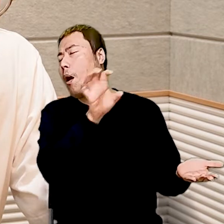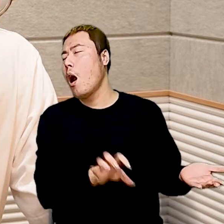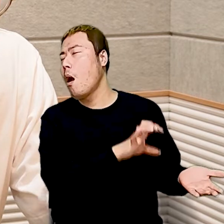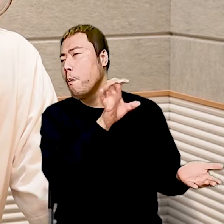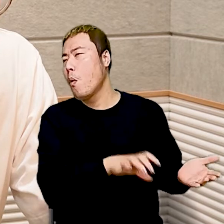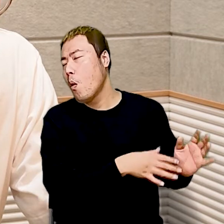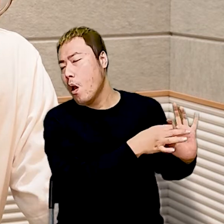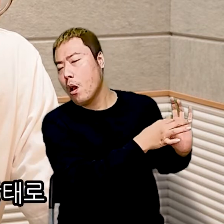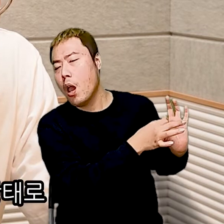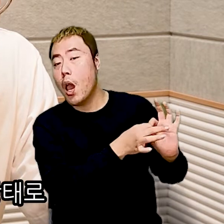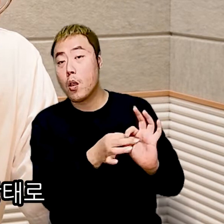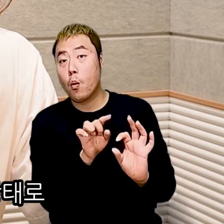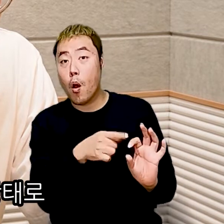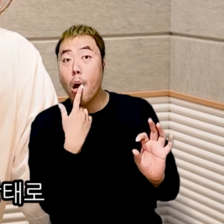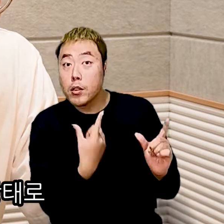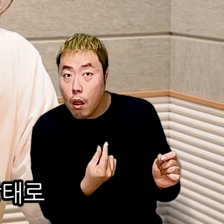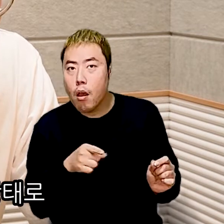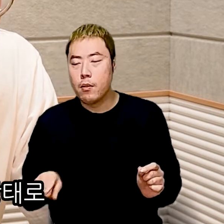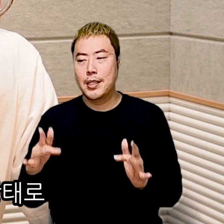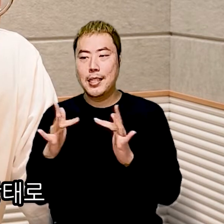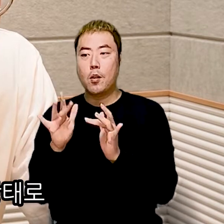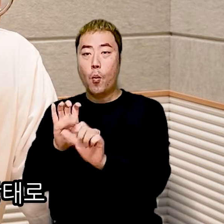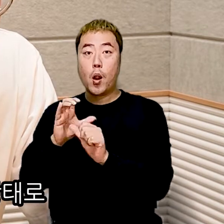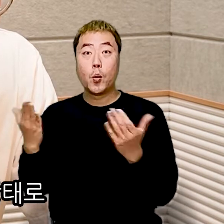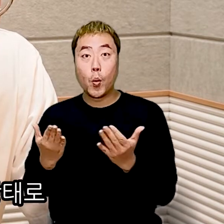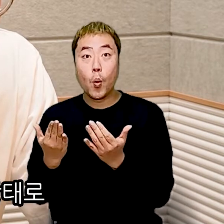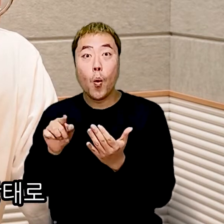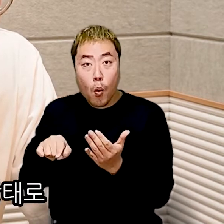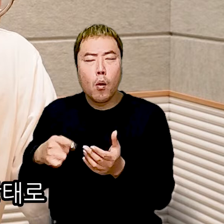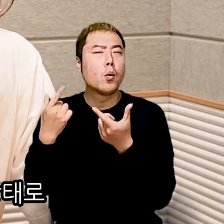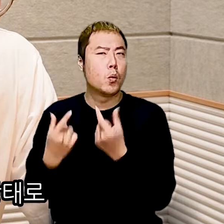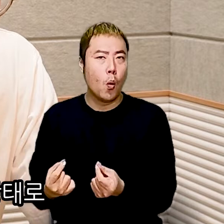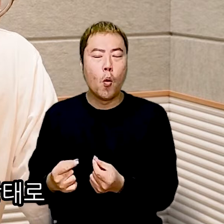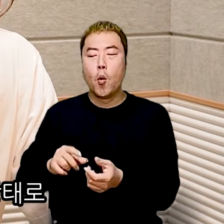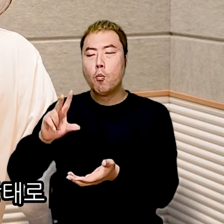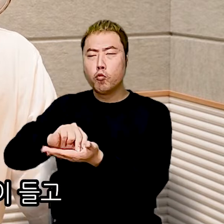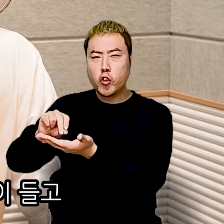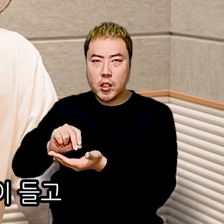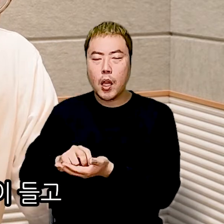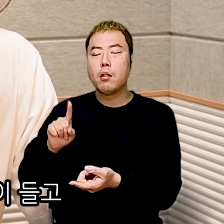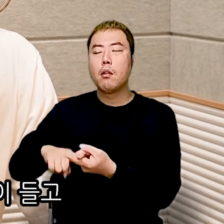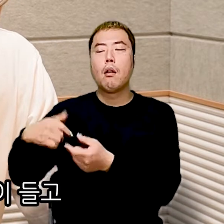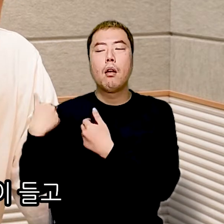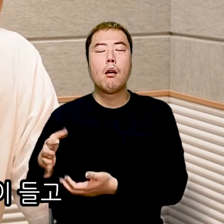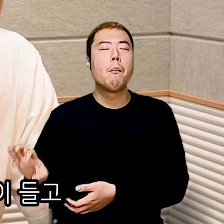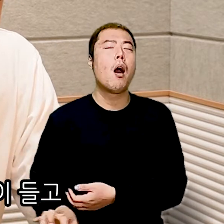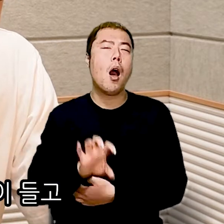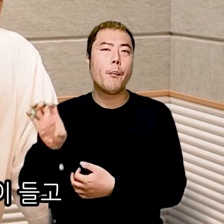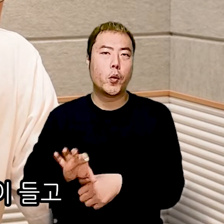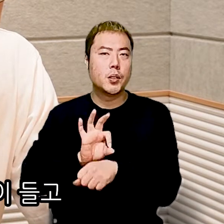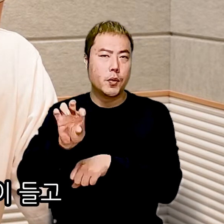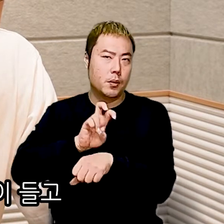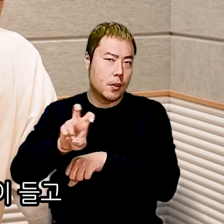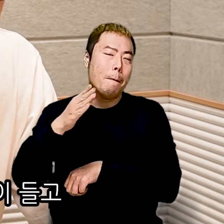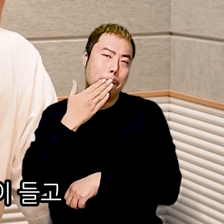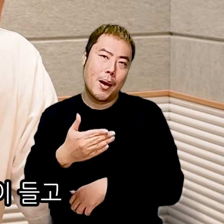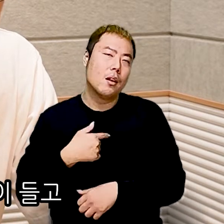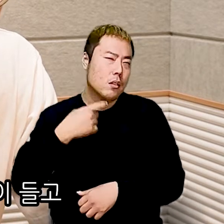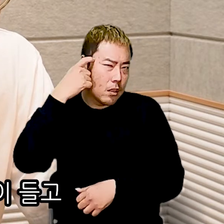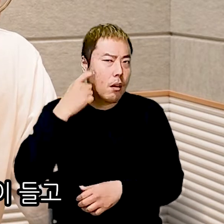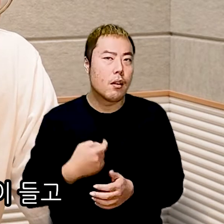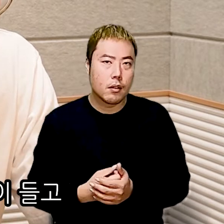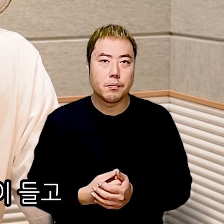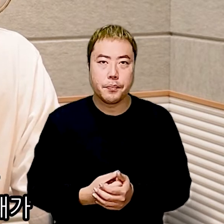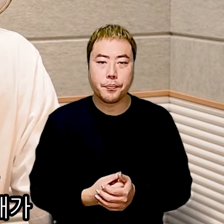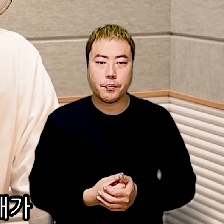지금까지 이어져 온 것처럼 플랫폼 노동도 이 문제가 적체된 상태로 10년, 20년이 갈 수도 있겠다는 생각이 들기도